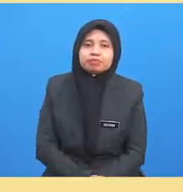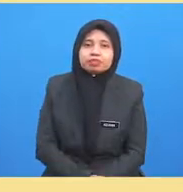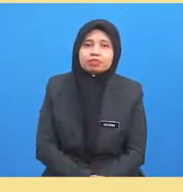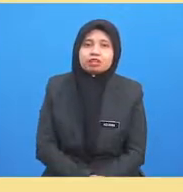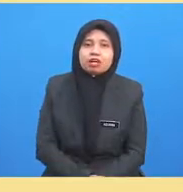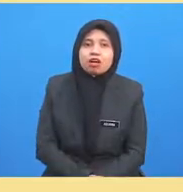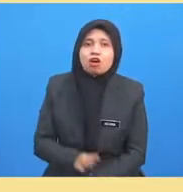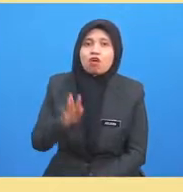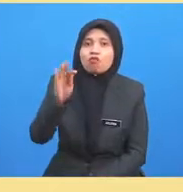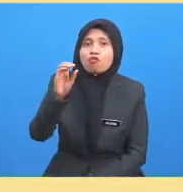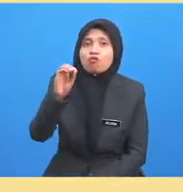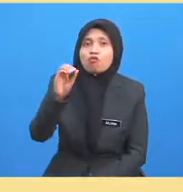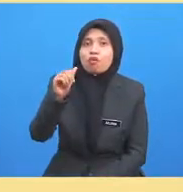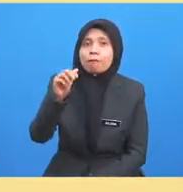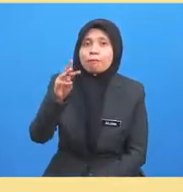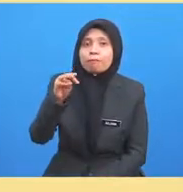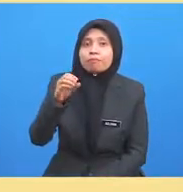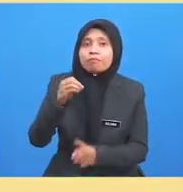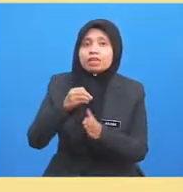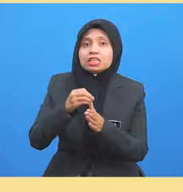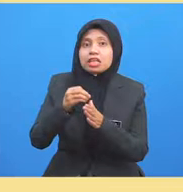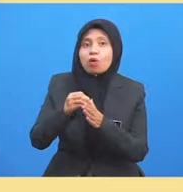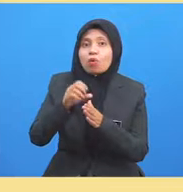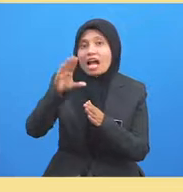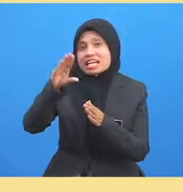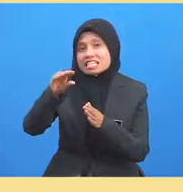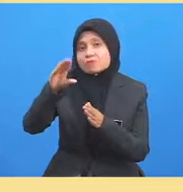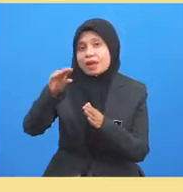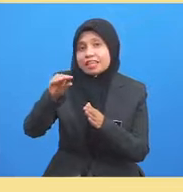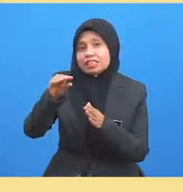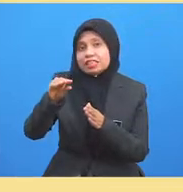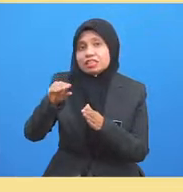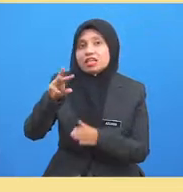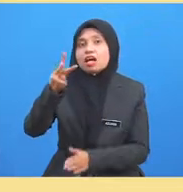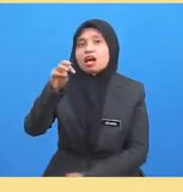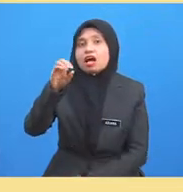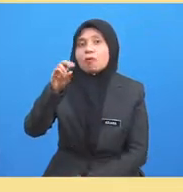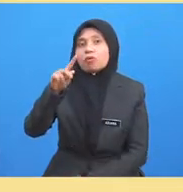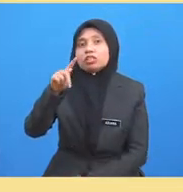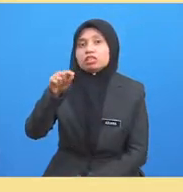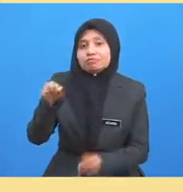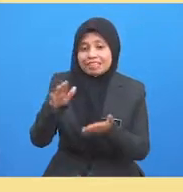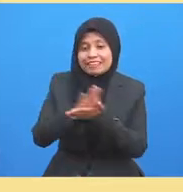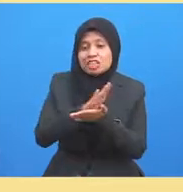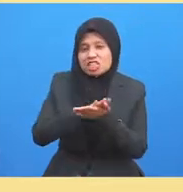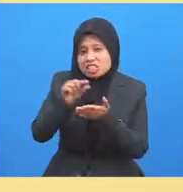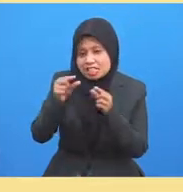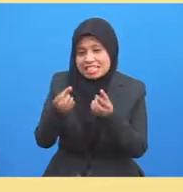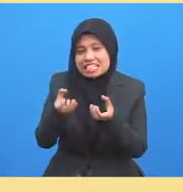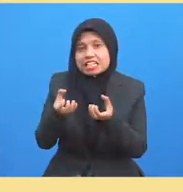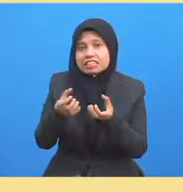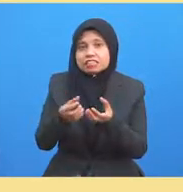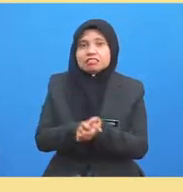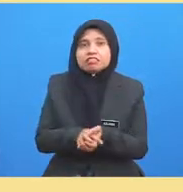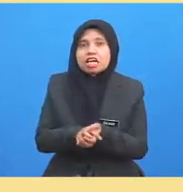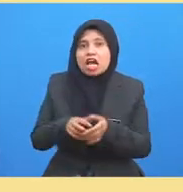form dikenali juga sebagai span bunga, mounting board, kayu jelutong, kayu